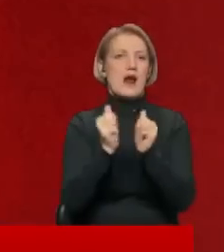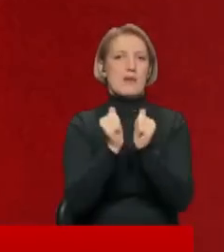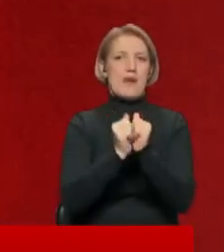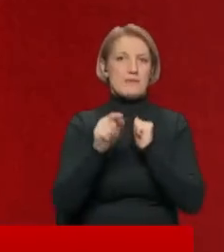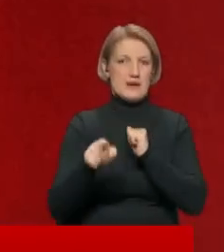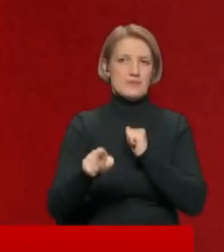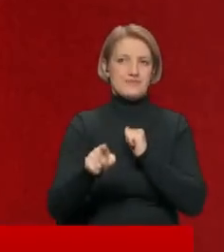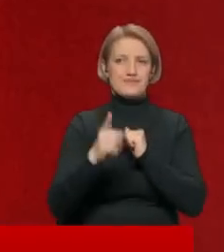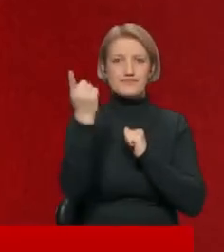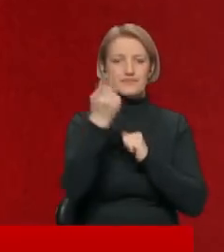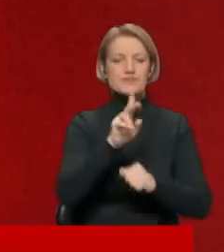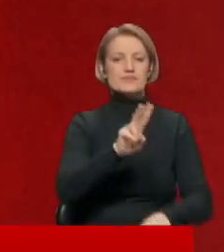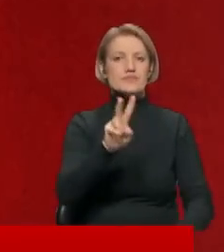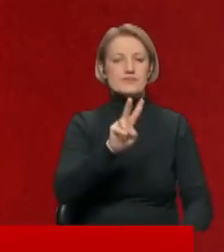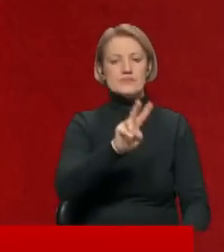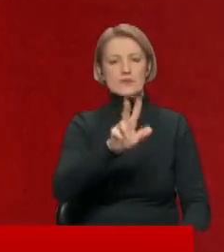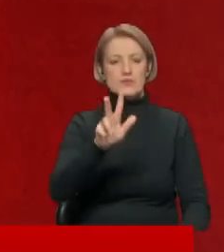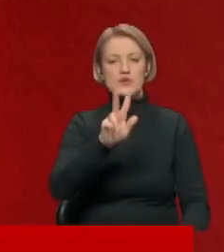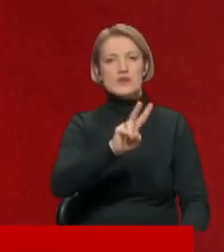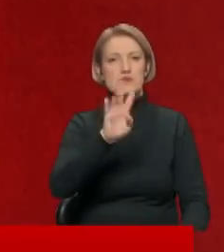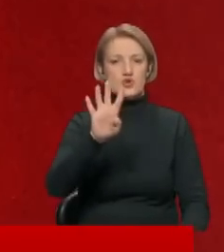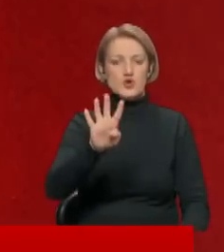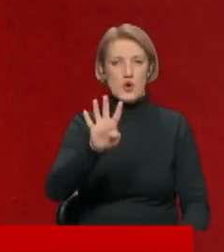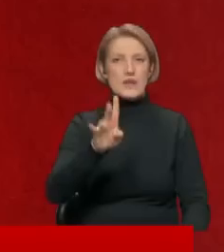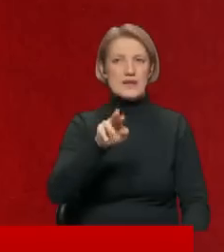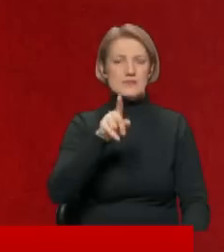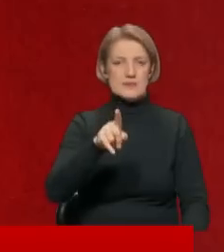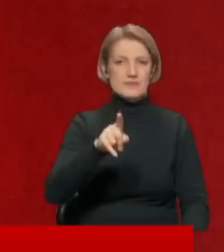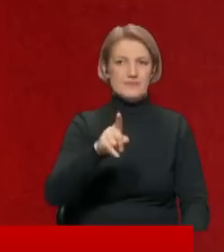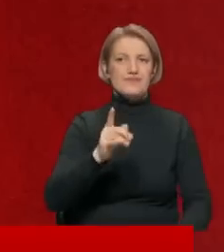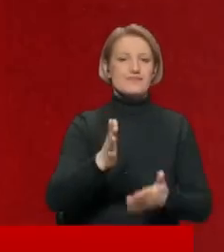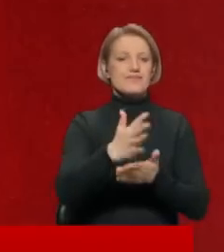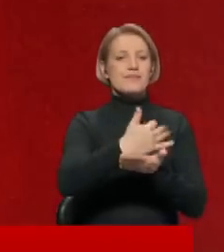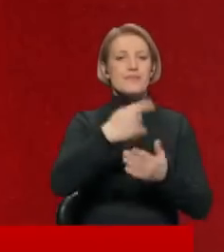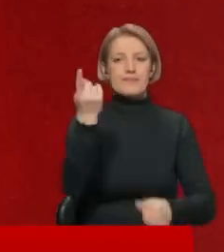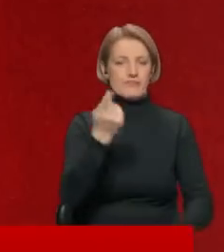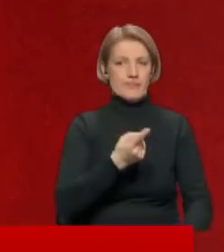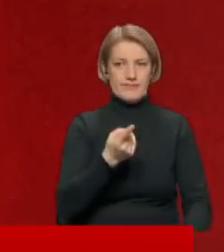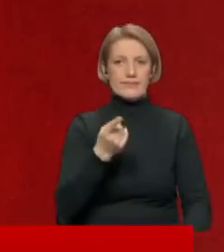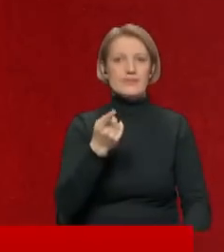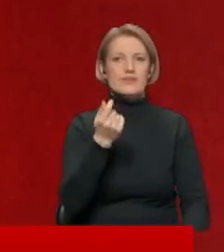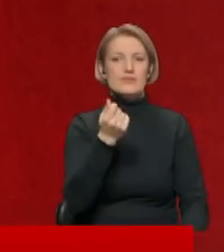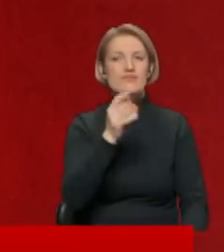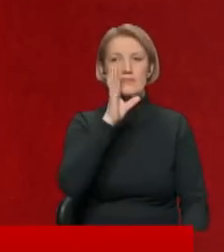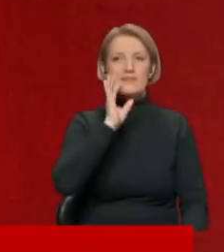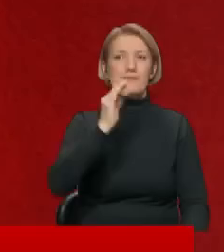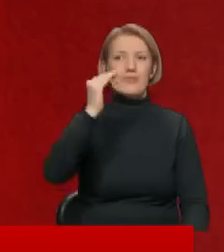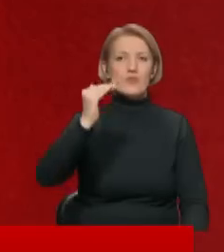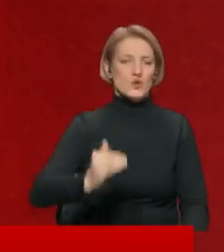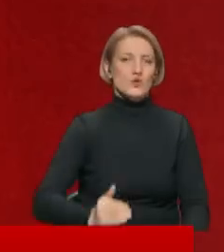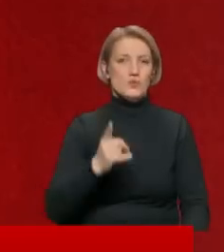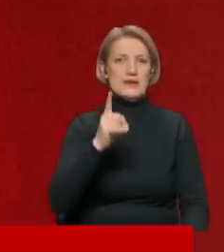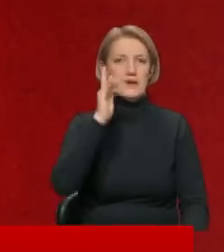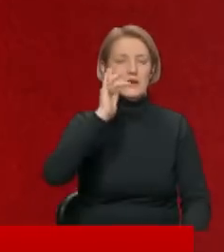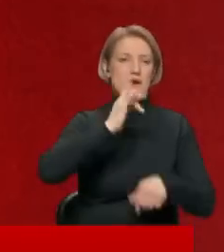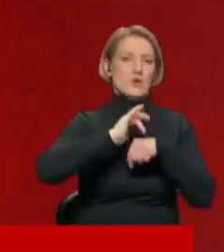beraber yüzde 23-24lere kadar Gayri safi milli hasıladan aldığı pay ücretli kesimin düştüğü bir ülkede